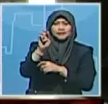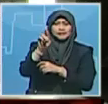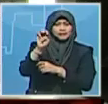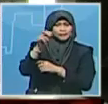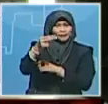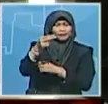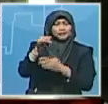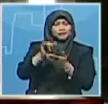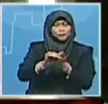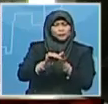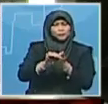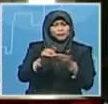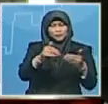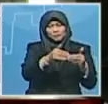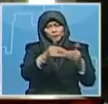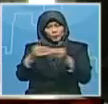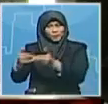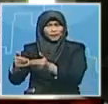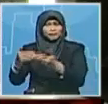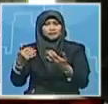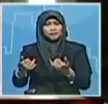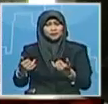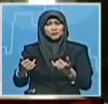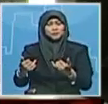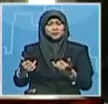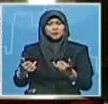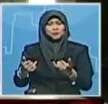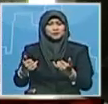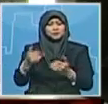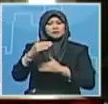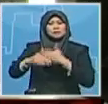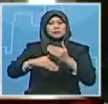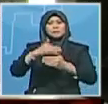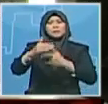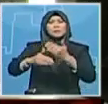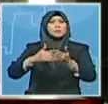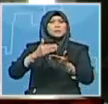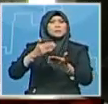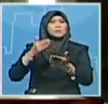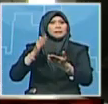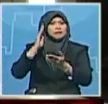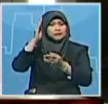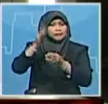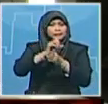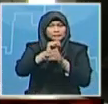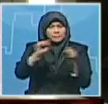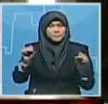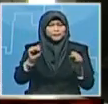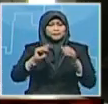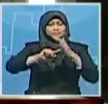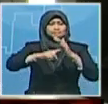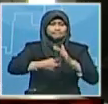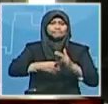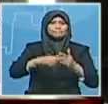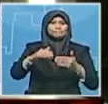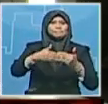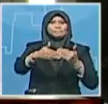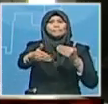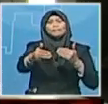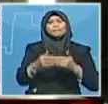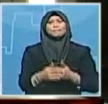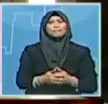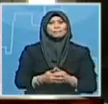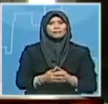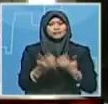sambungan Ketereh ke apa sedang dimuktamadkan. InsyaAllah tak lama lagi akan bermula. Datuk Seri, awal tadi